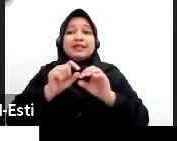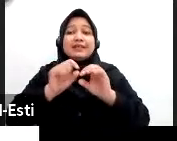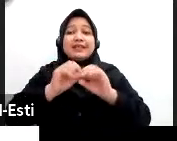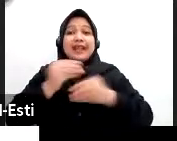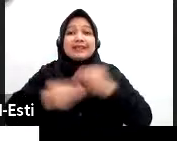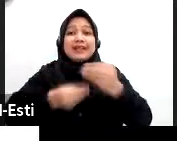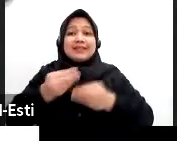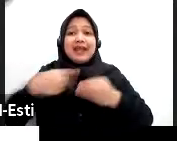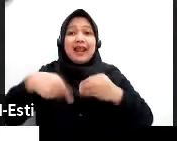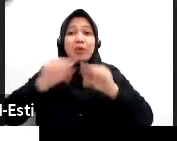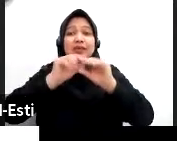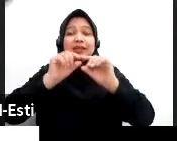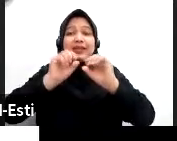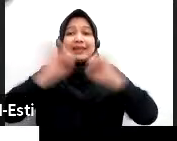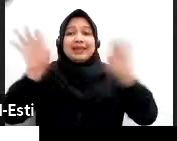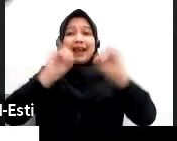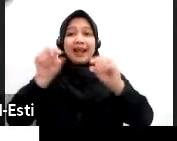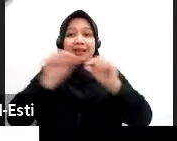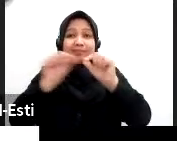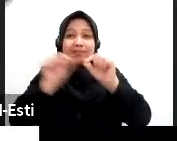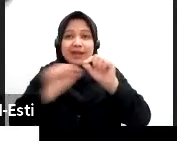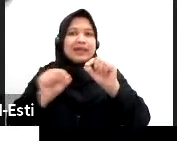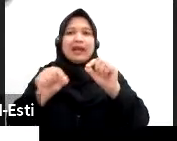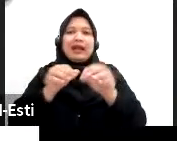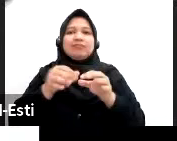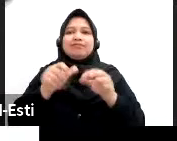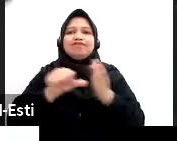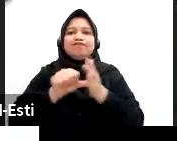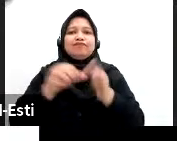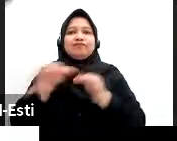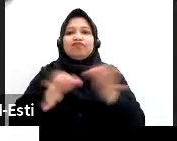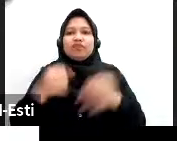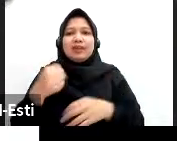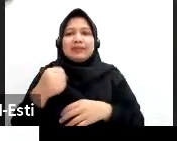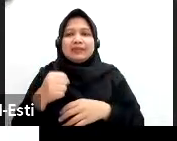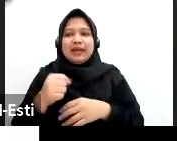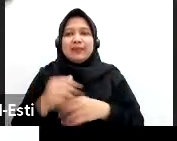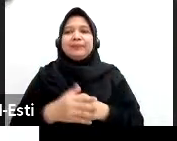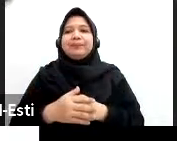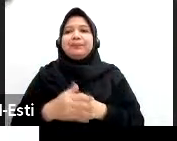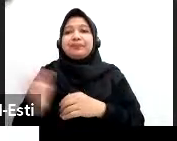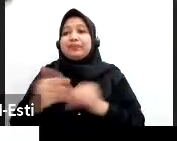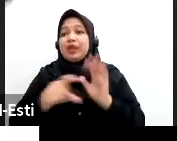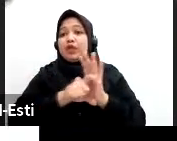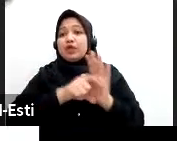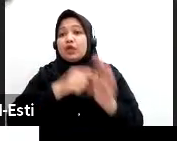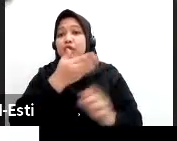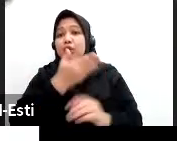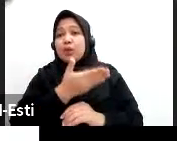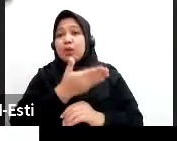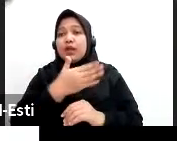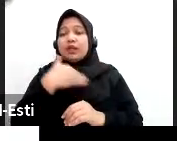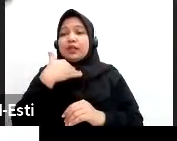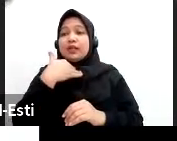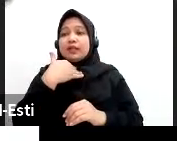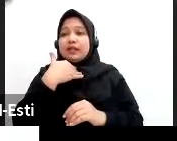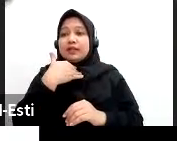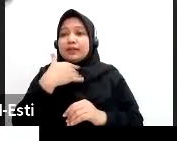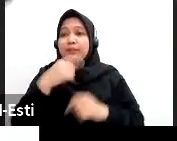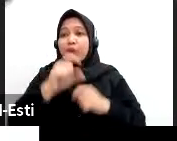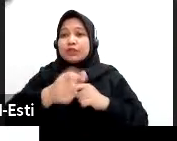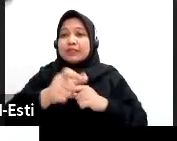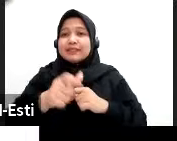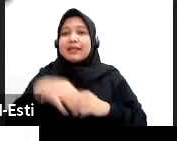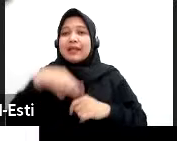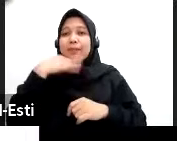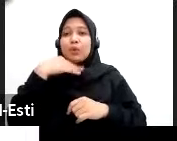pusat resolusi di salah satu platform ya saya mencontohkan saja dan misalnya di sini ada menunggu persetujuan penjual gitu ya jadi